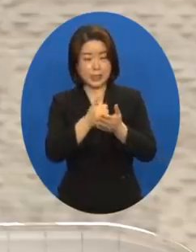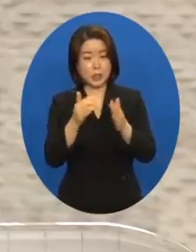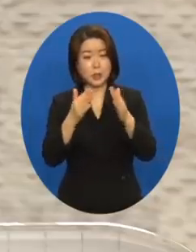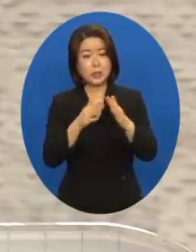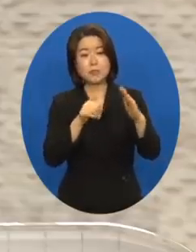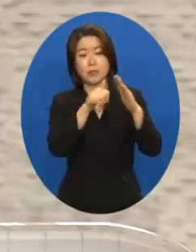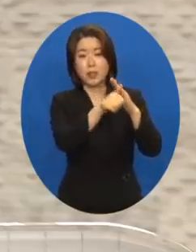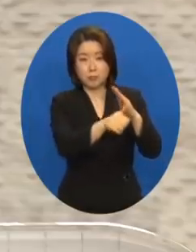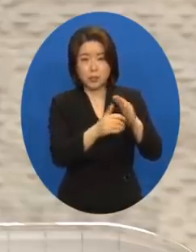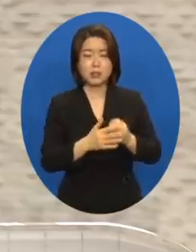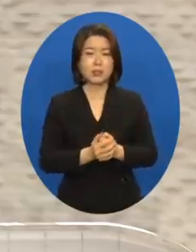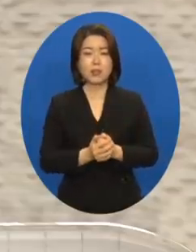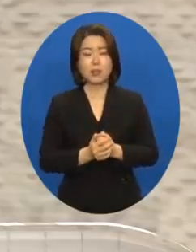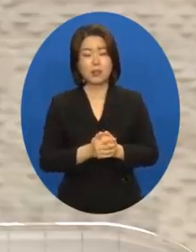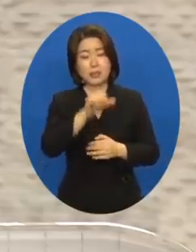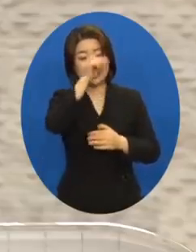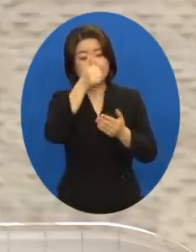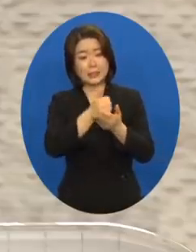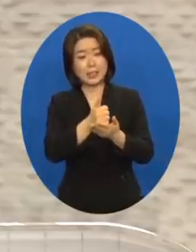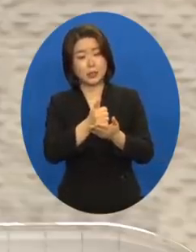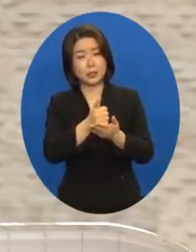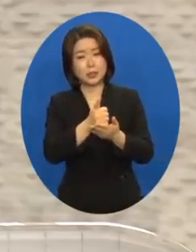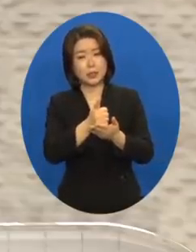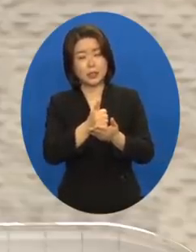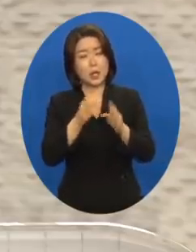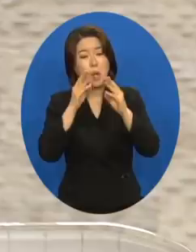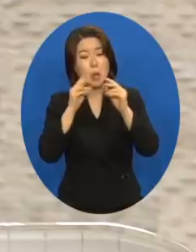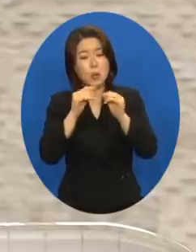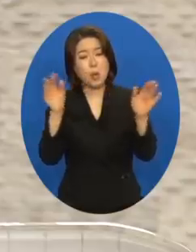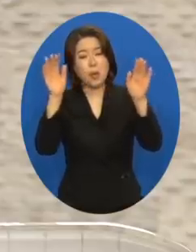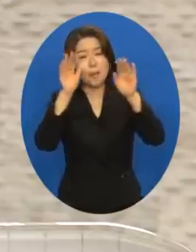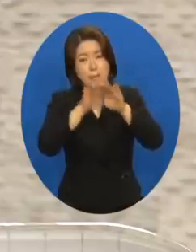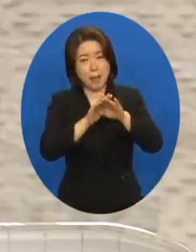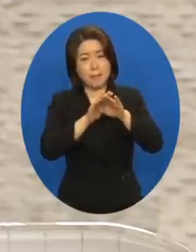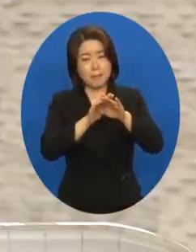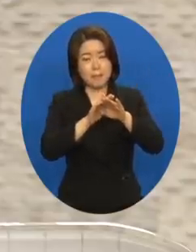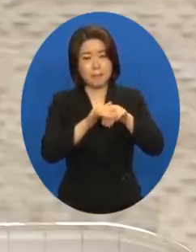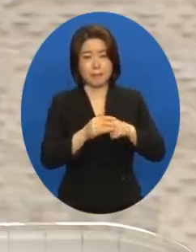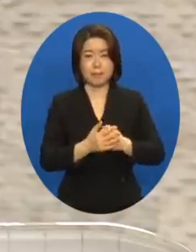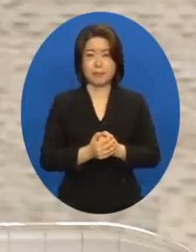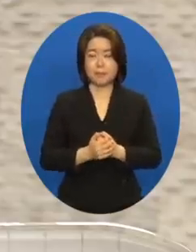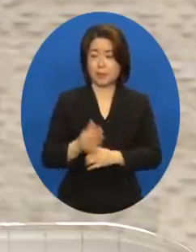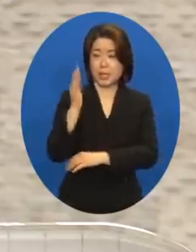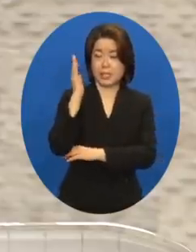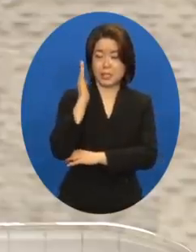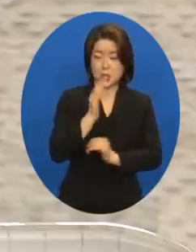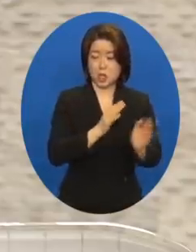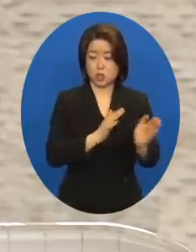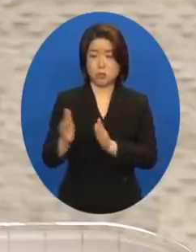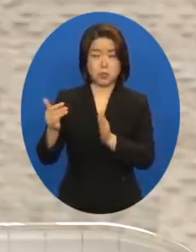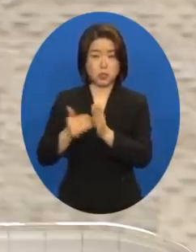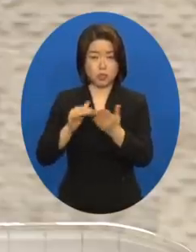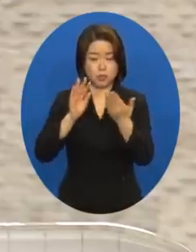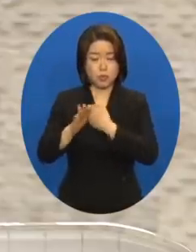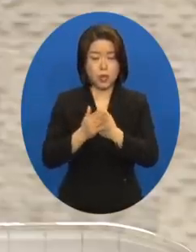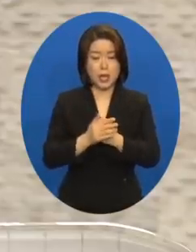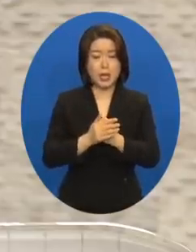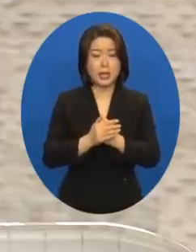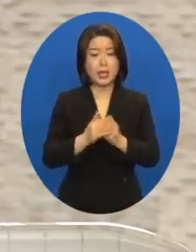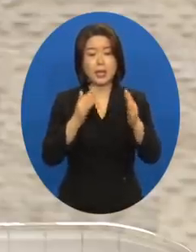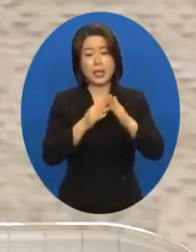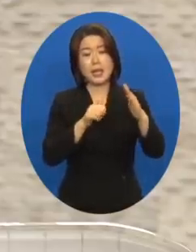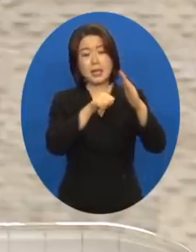가셔서 그 장로님께 토요일밤에 설교 준비 끝나고 심방은 이유를 말씀